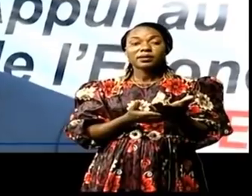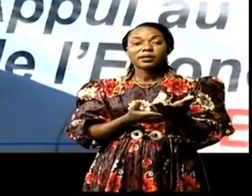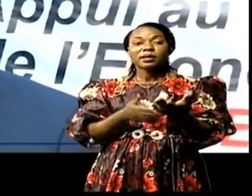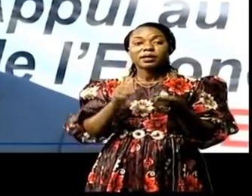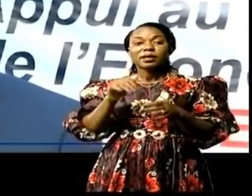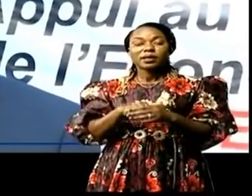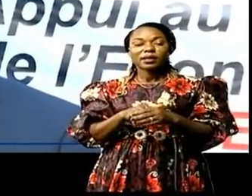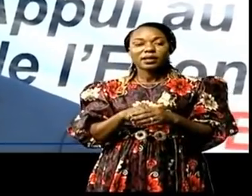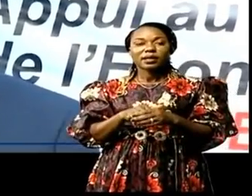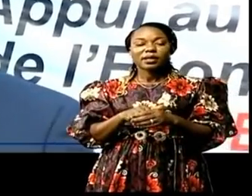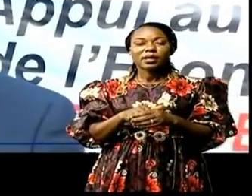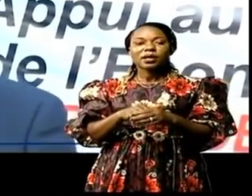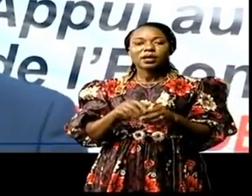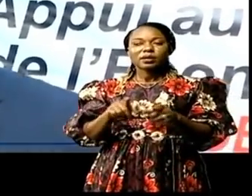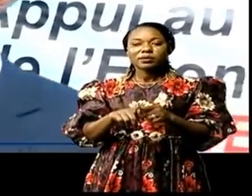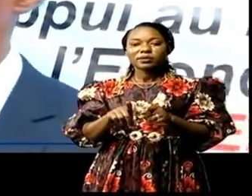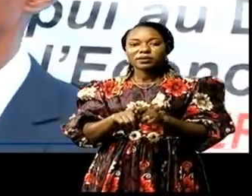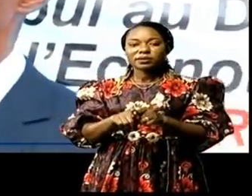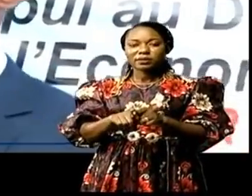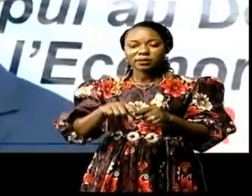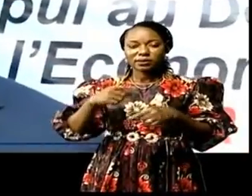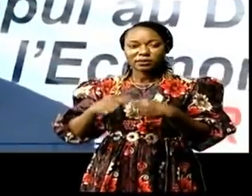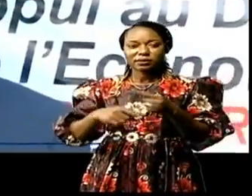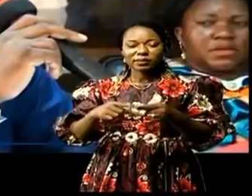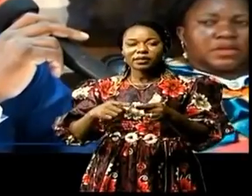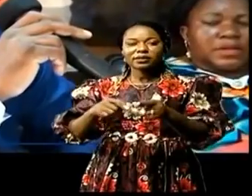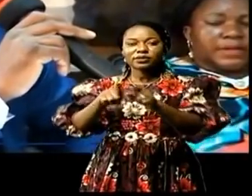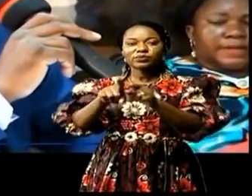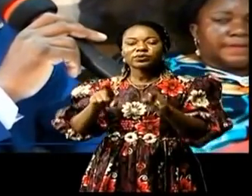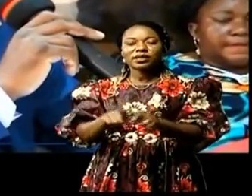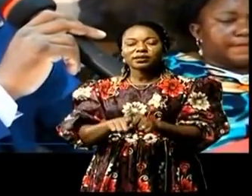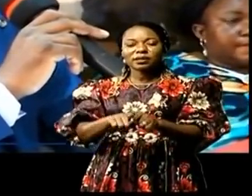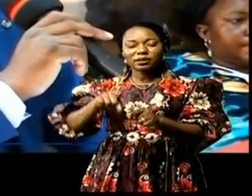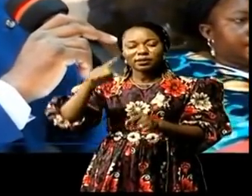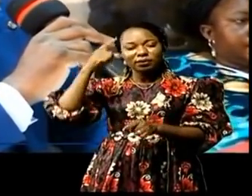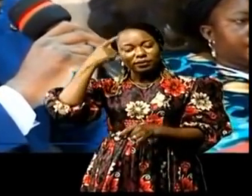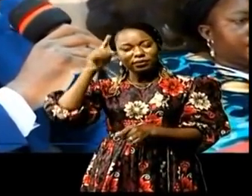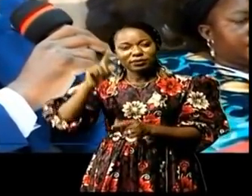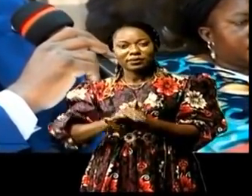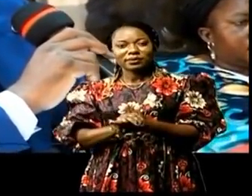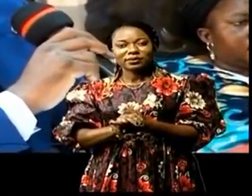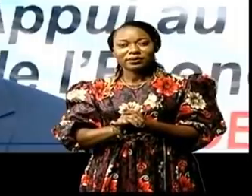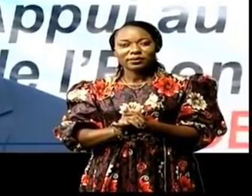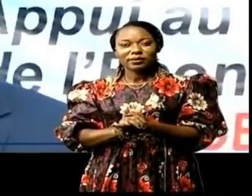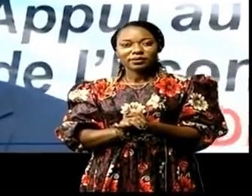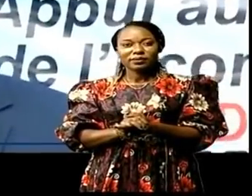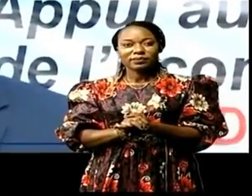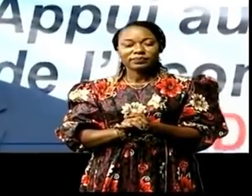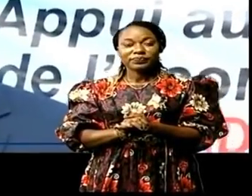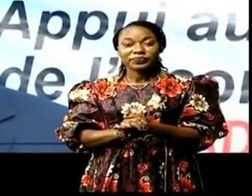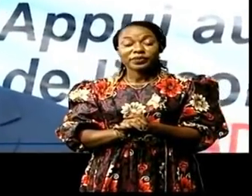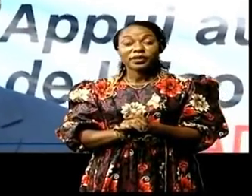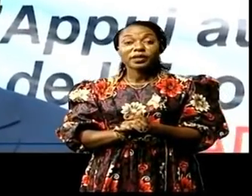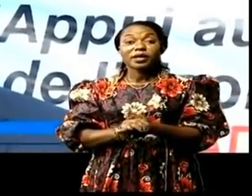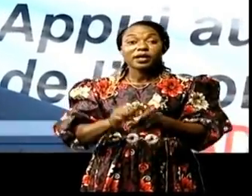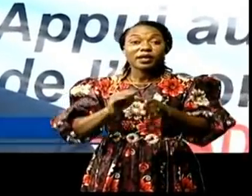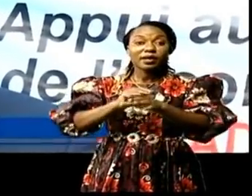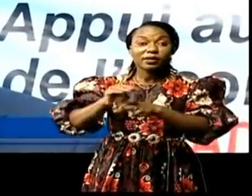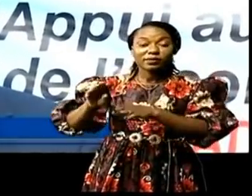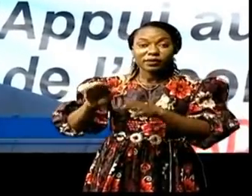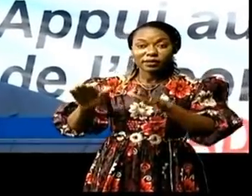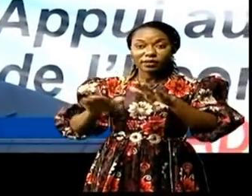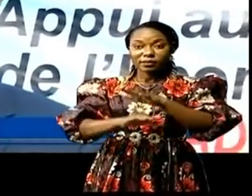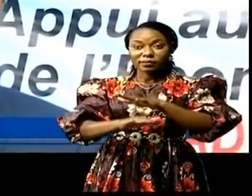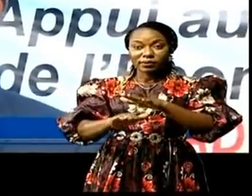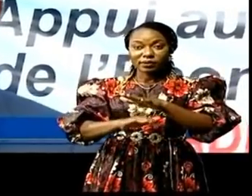culotte, comme m'a instruit le ministre d'État, le ministre de l'Agriculture, François Bouc. L'envoi au niveau de la BAD